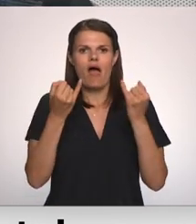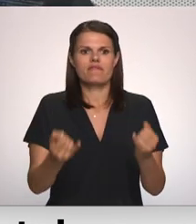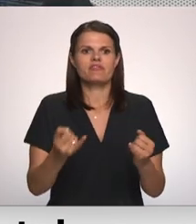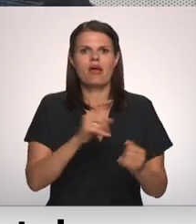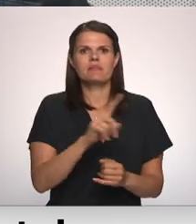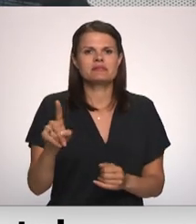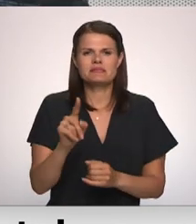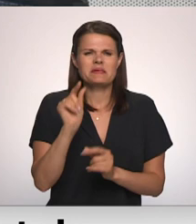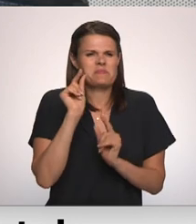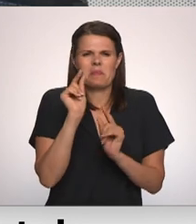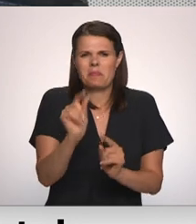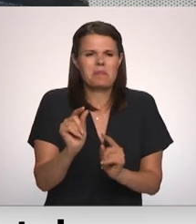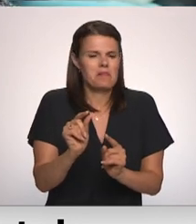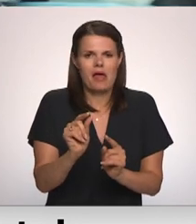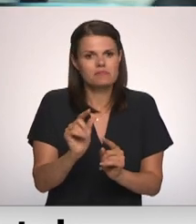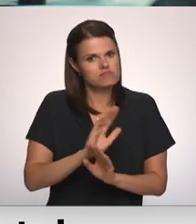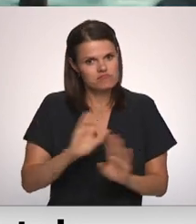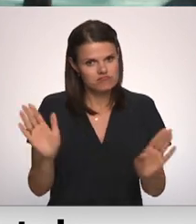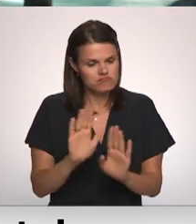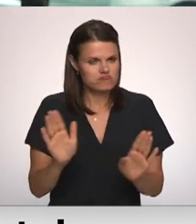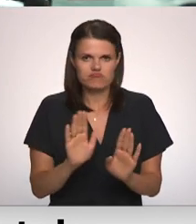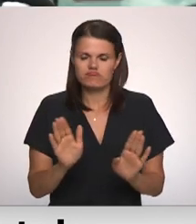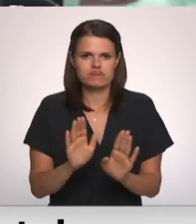ir vien piliens vajadzību jūrā.